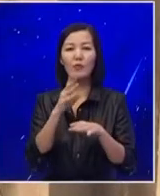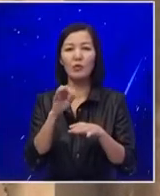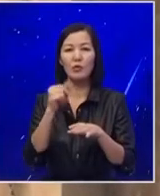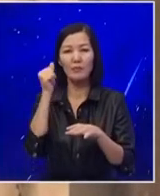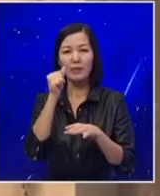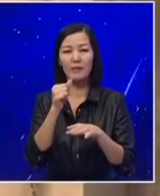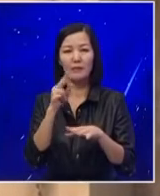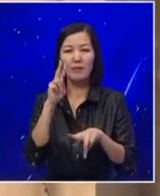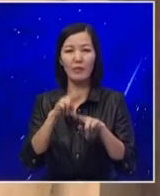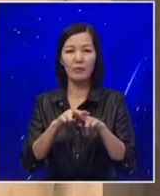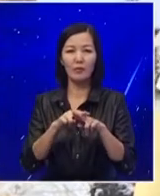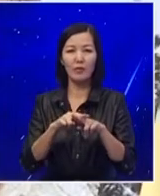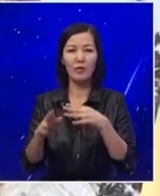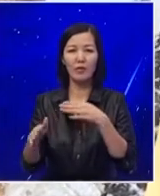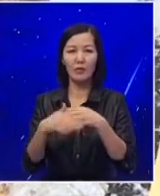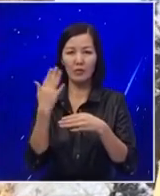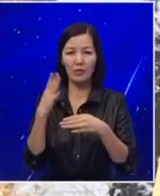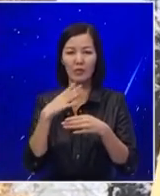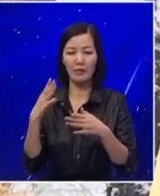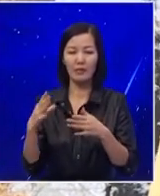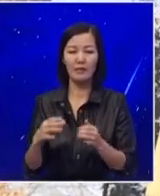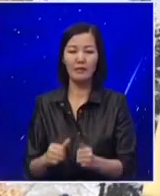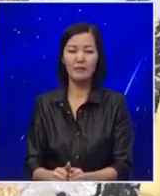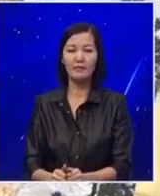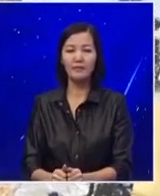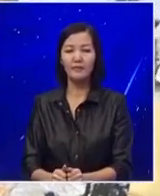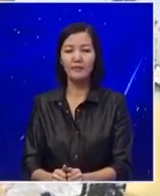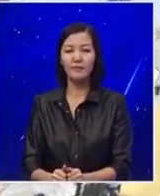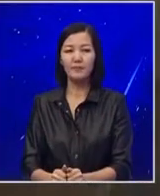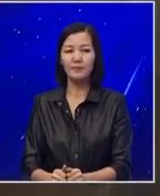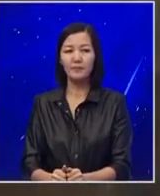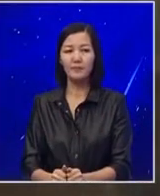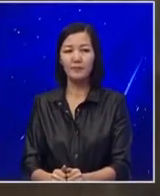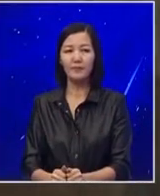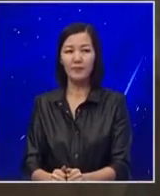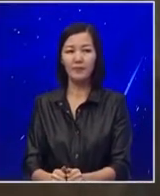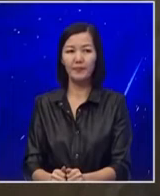жыл мерзімге бас бостандығынан айыру шартты жазасы тағайындалды.